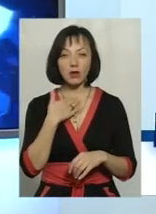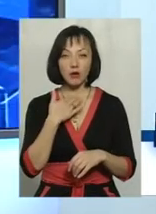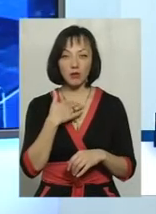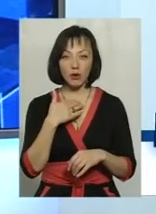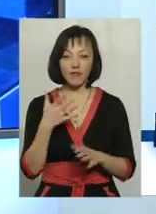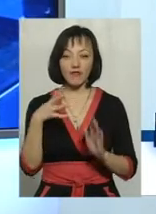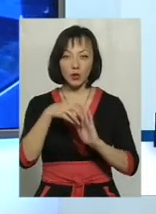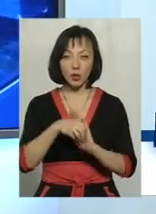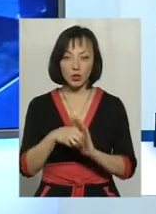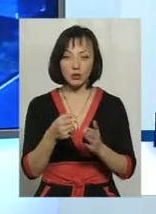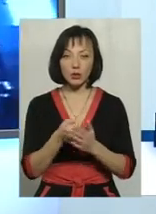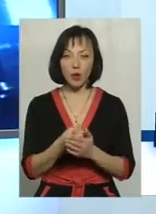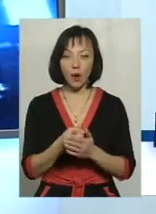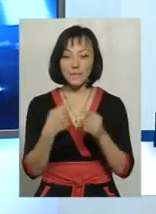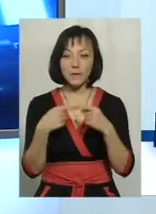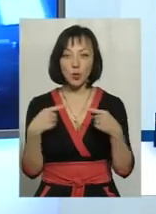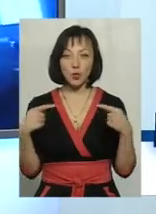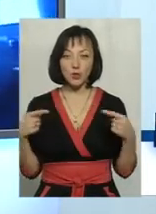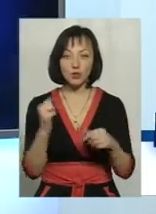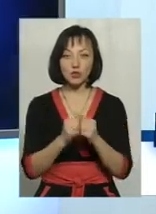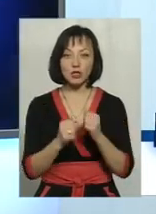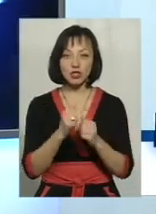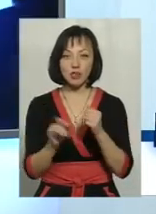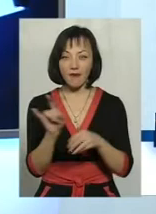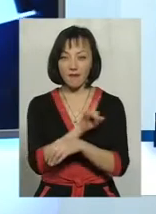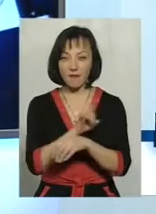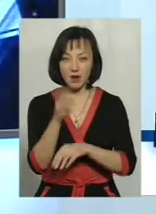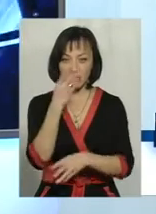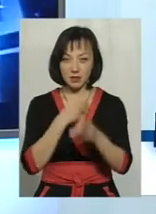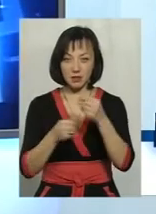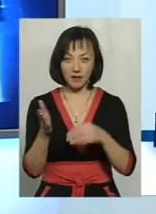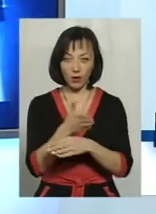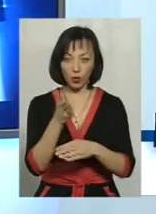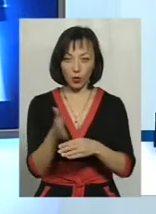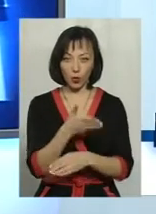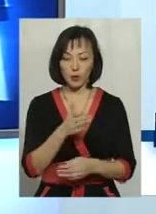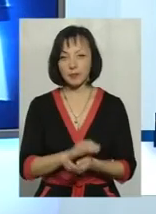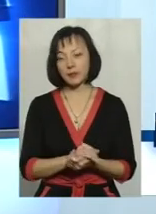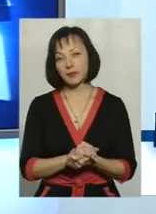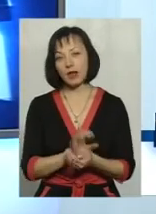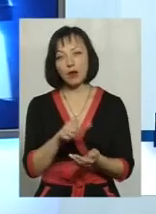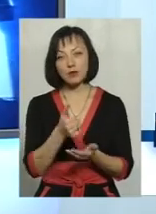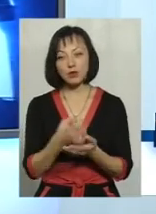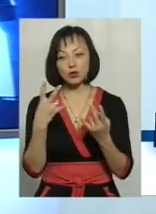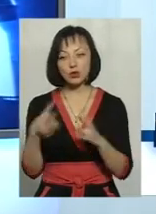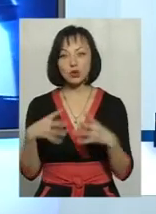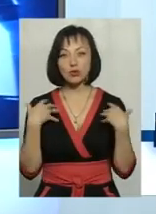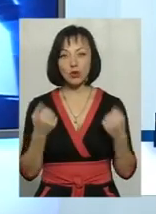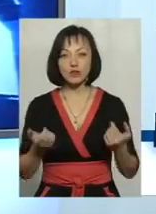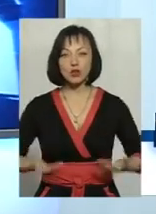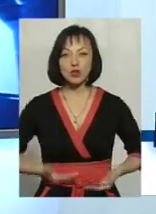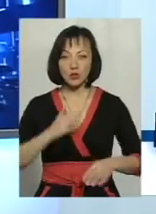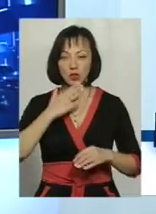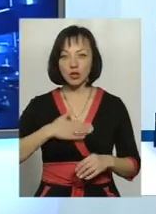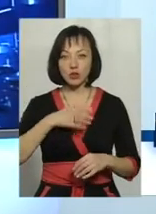вони відносяться до продуктів, які найчастіше фальсифікуються. Основної шкоди здоров'ю і життю